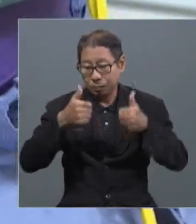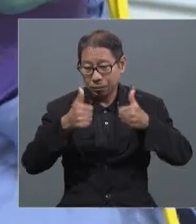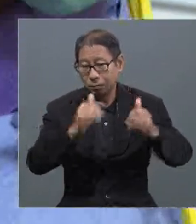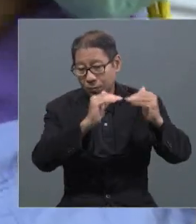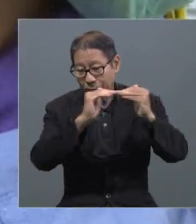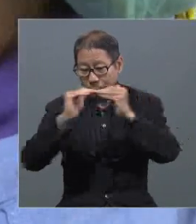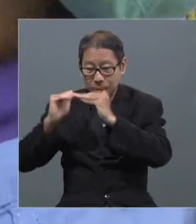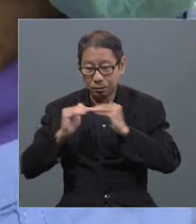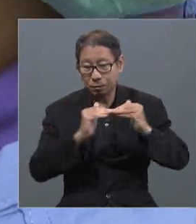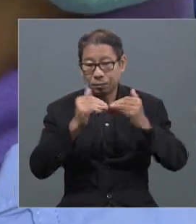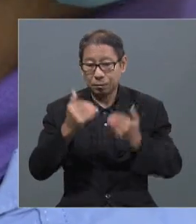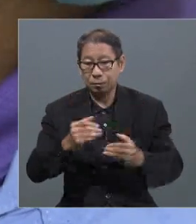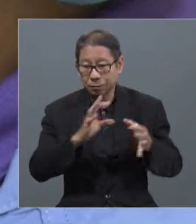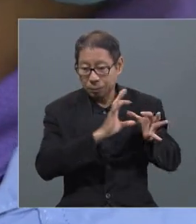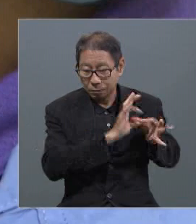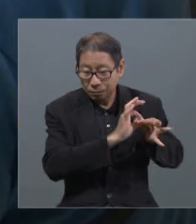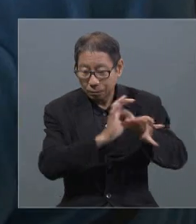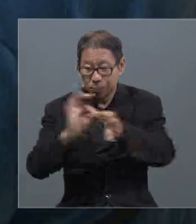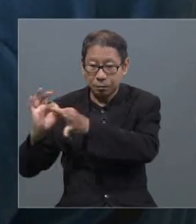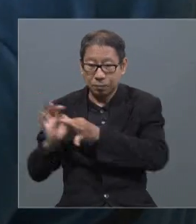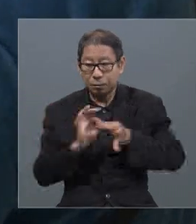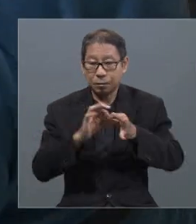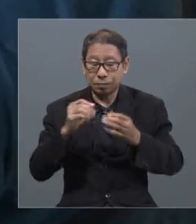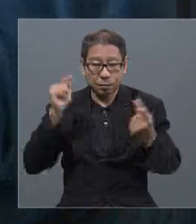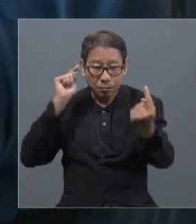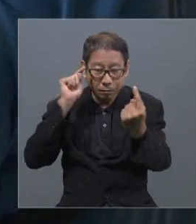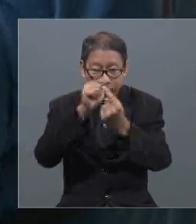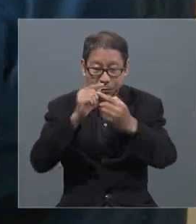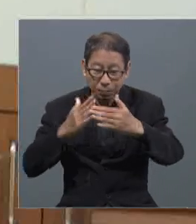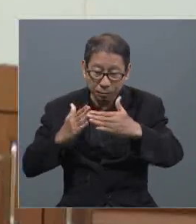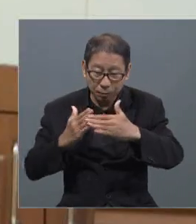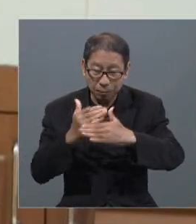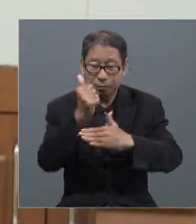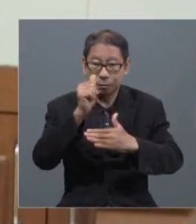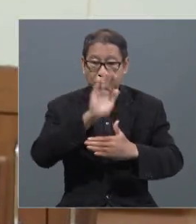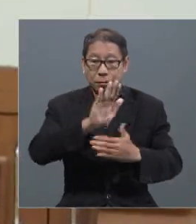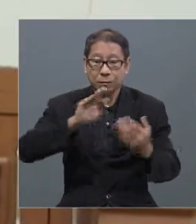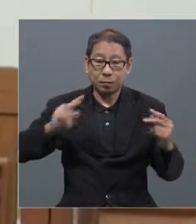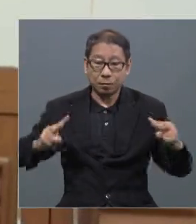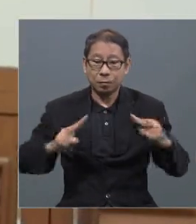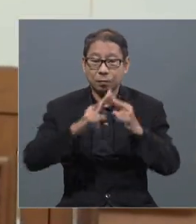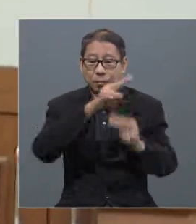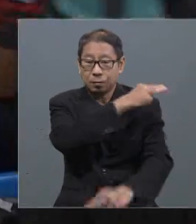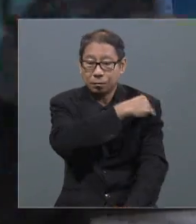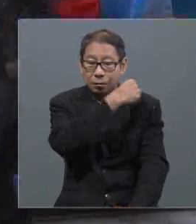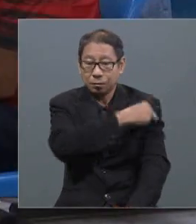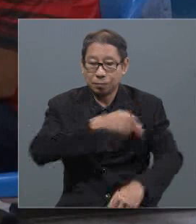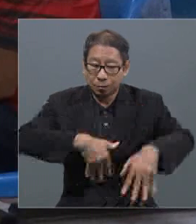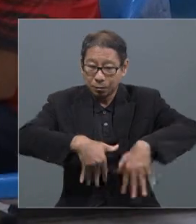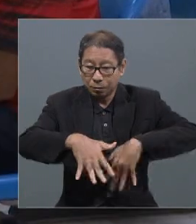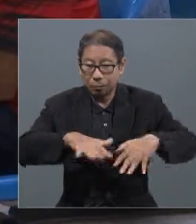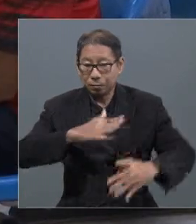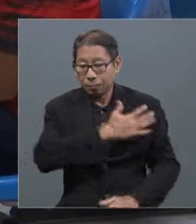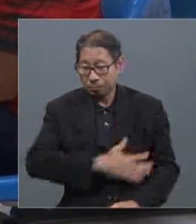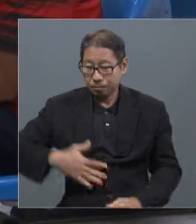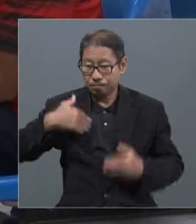มีความเชื่อมโยงไร้รอยต่อและเพื่อบรรลุเป้าหมายสำคัญของกระทรวงสาธารณสุขคือประชาชนสุขภาพดี